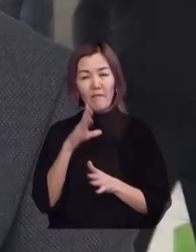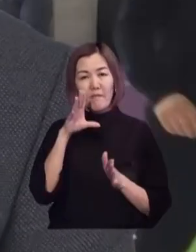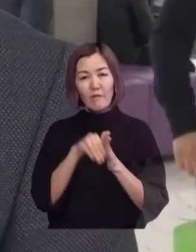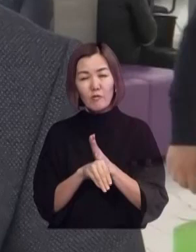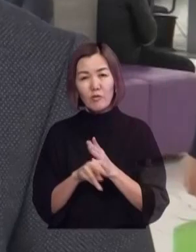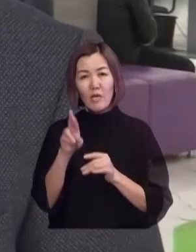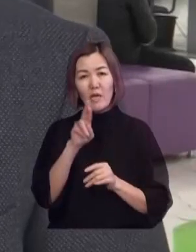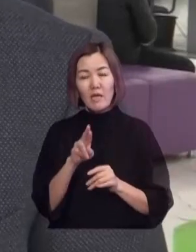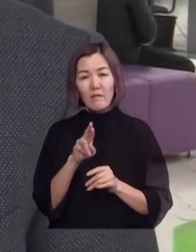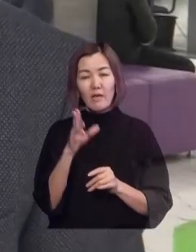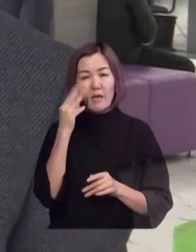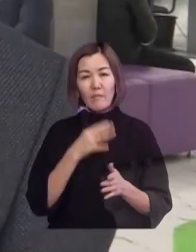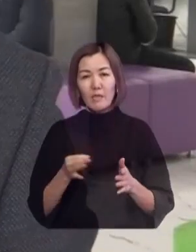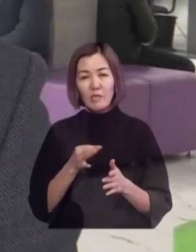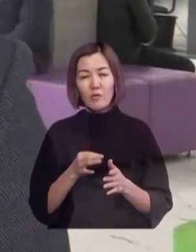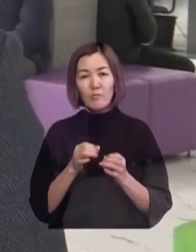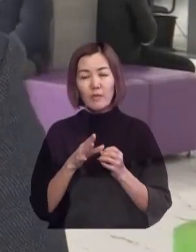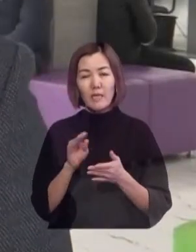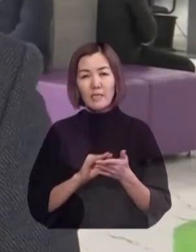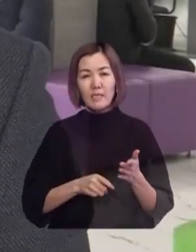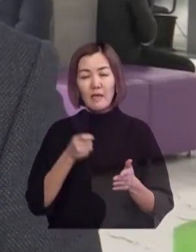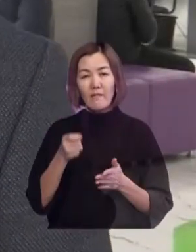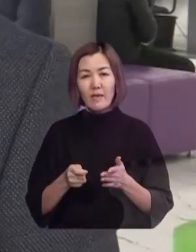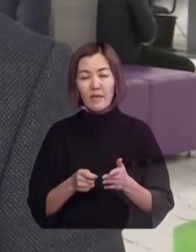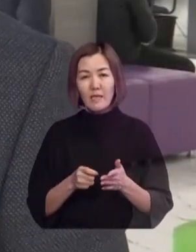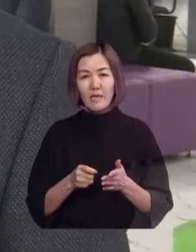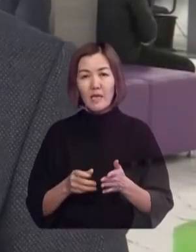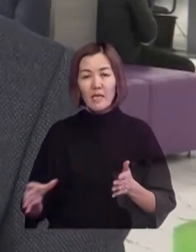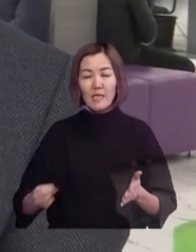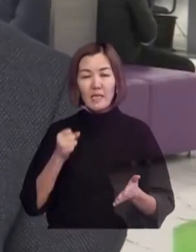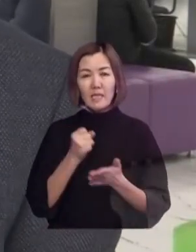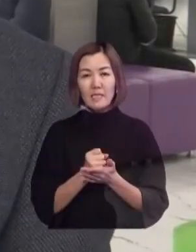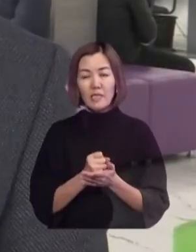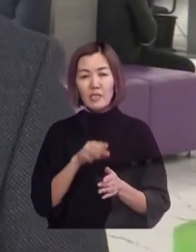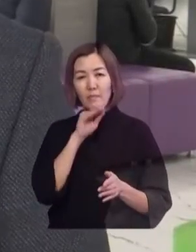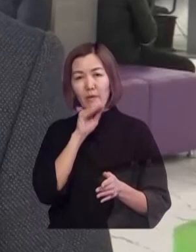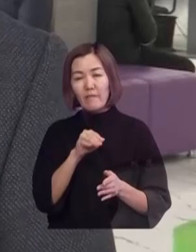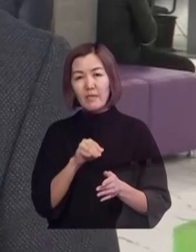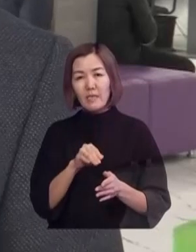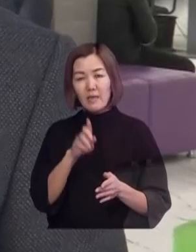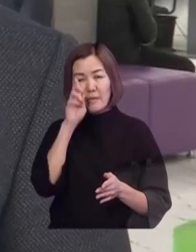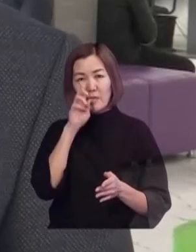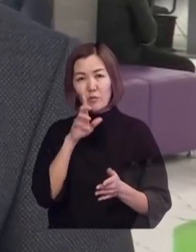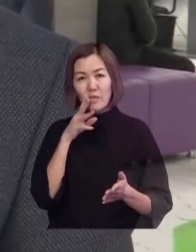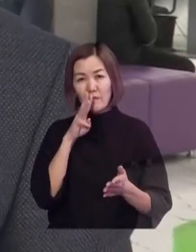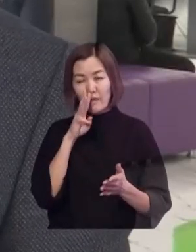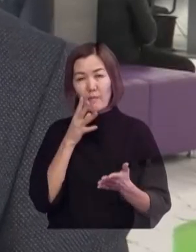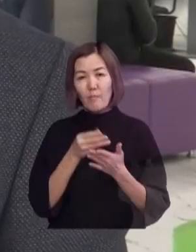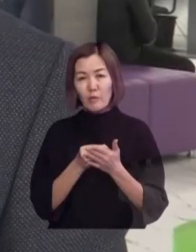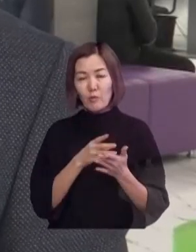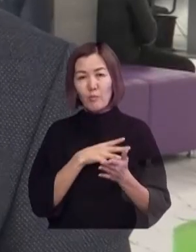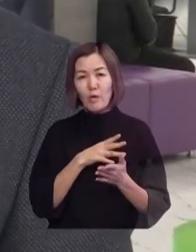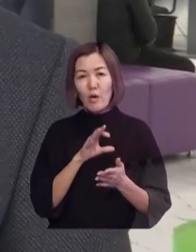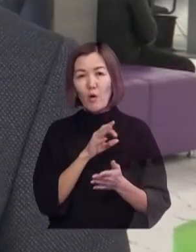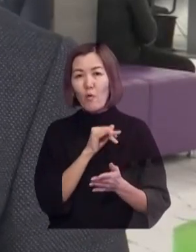январе ЦОНы Алматинской области приняли 15 заявлений на назначение специальных профессиональных государственных пособий. Заявление можно подать как